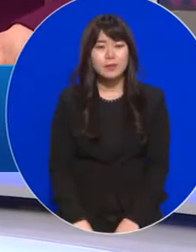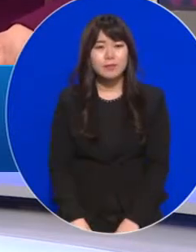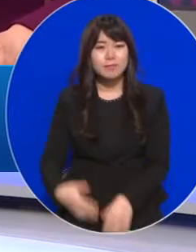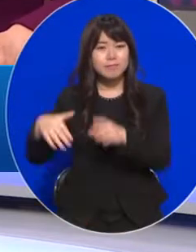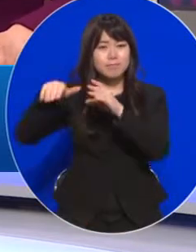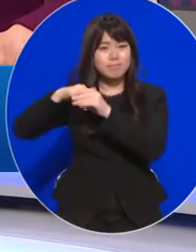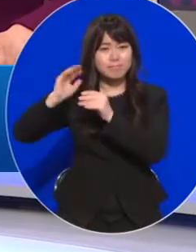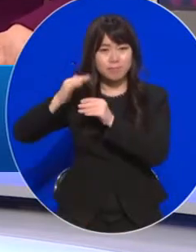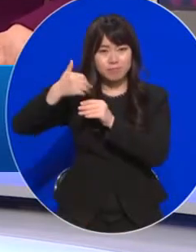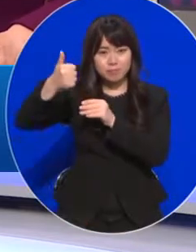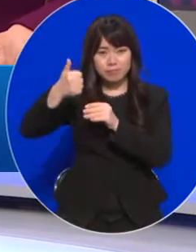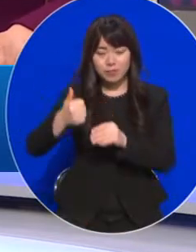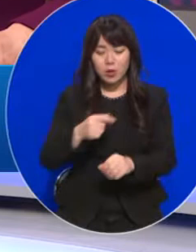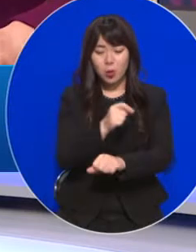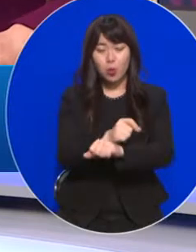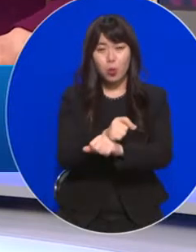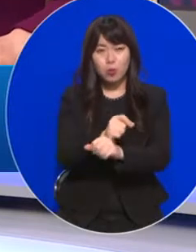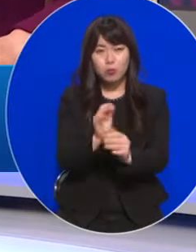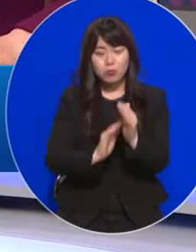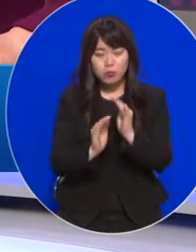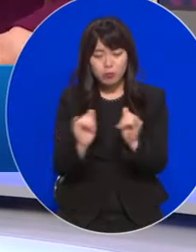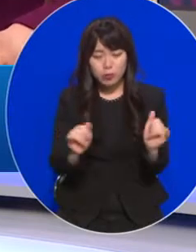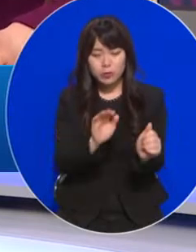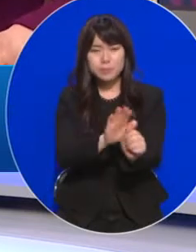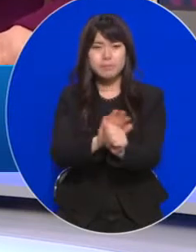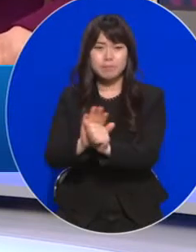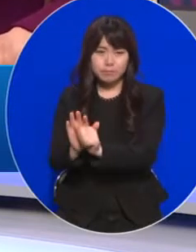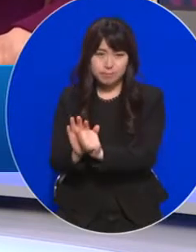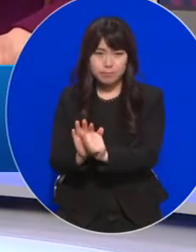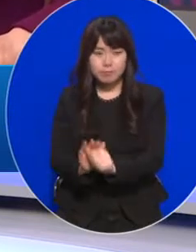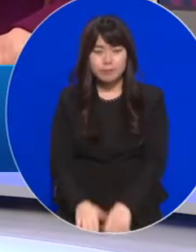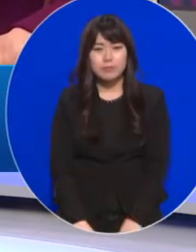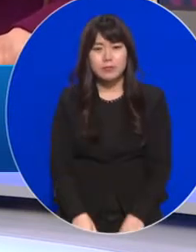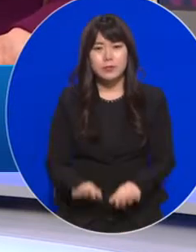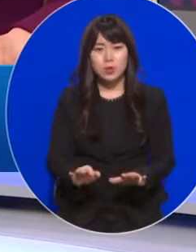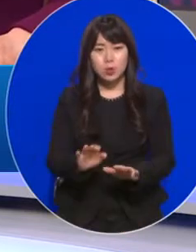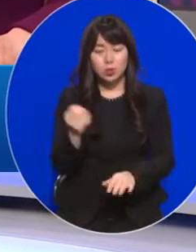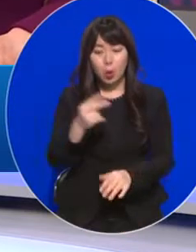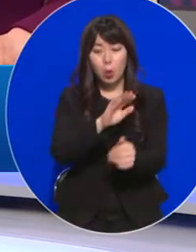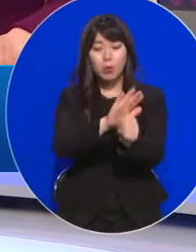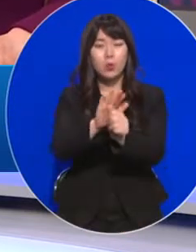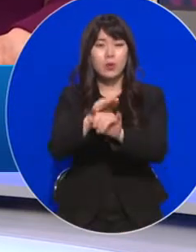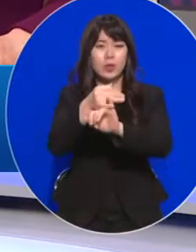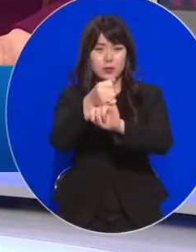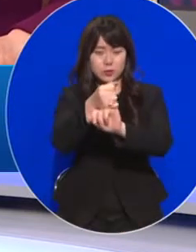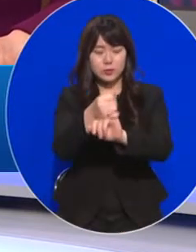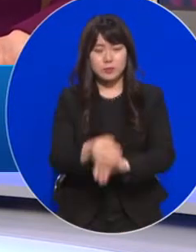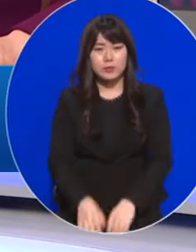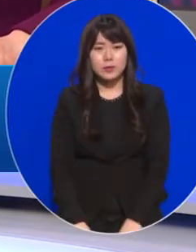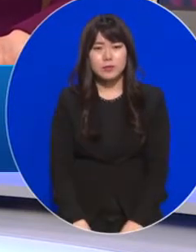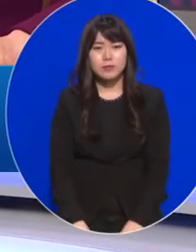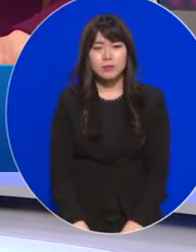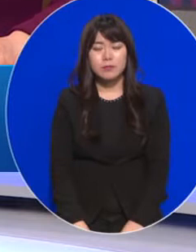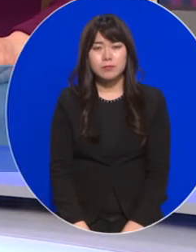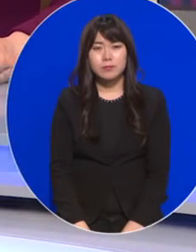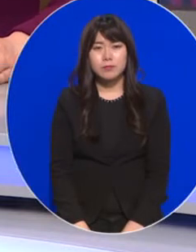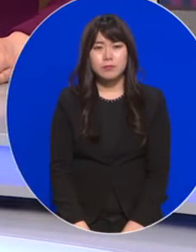소방 공무원의 헌신을 치하하고 국가가 그 헌신에 힘을 보태겠다고 약속했습니다. 유진영 기자입니다.